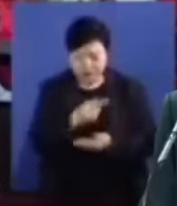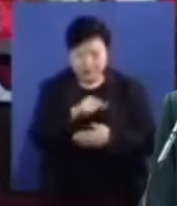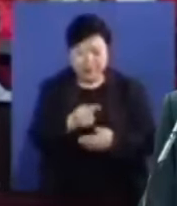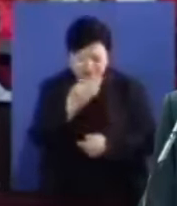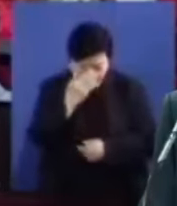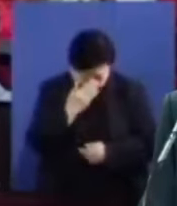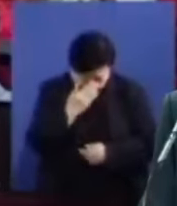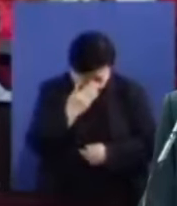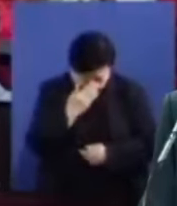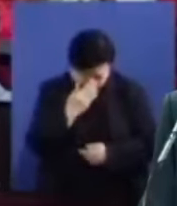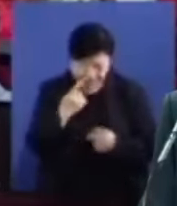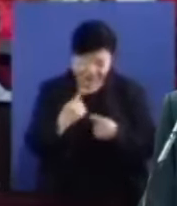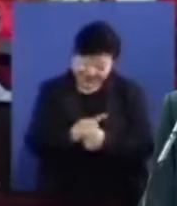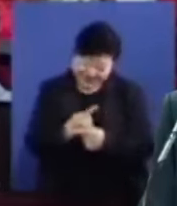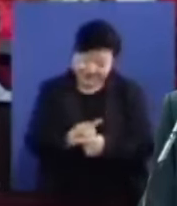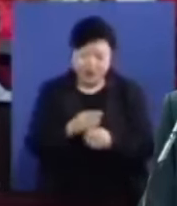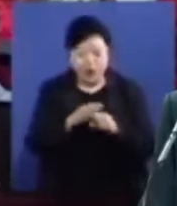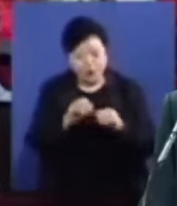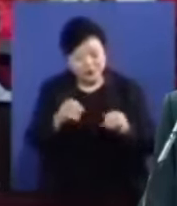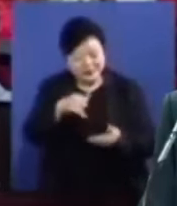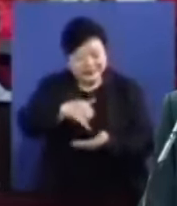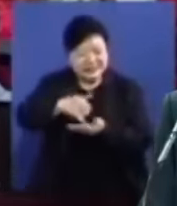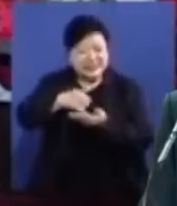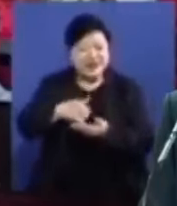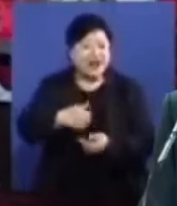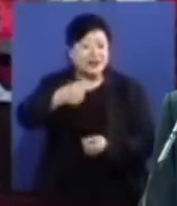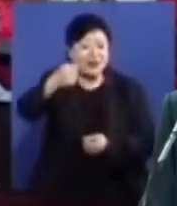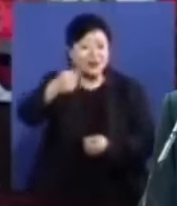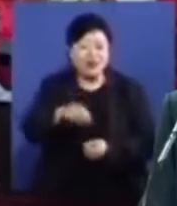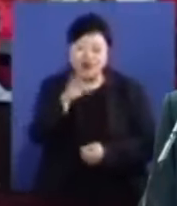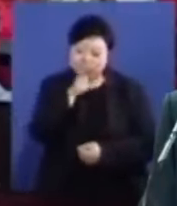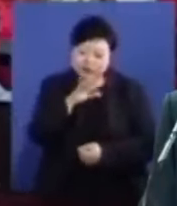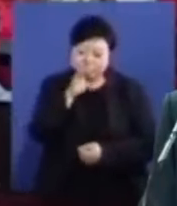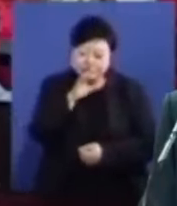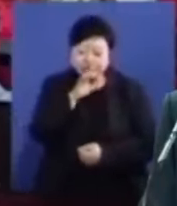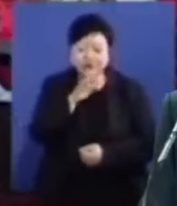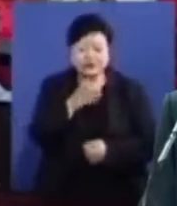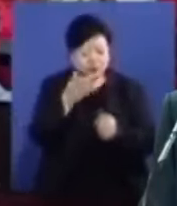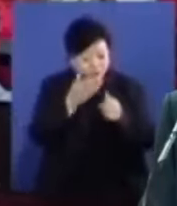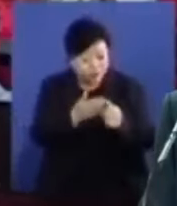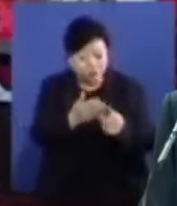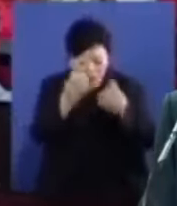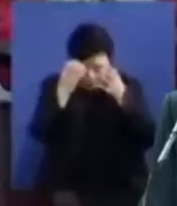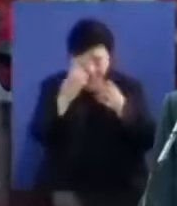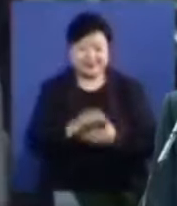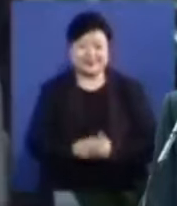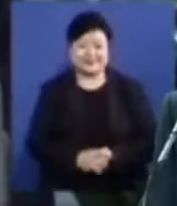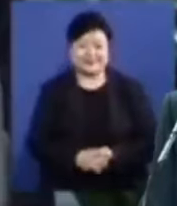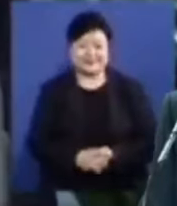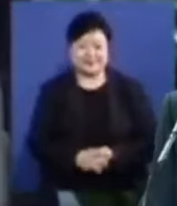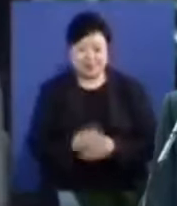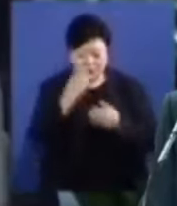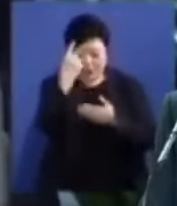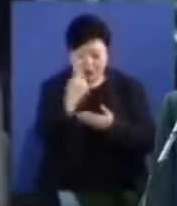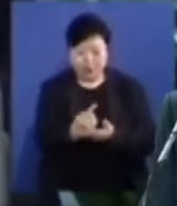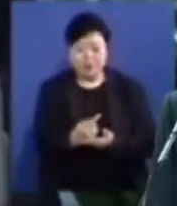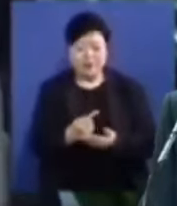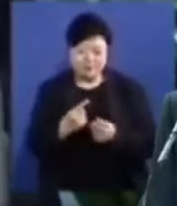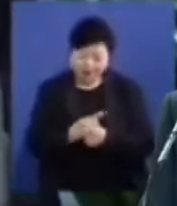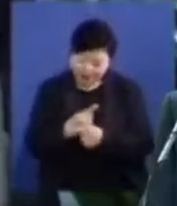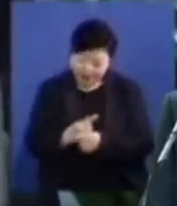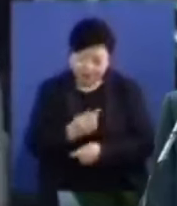것입니다. 깨어지고 부드러운 인격을 갖도록 훈련과 연단을 지키는 것은 고난인 것입니다. 고난이 오면